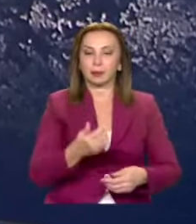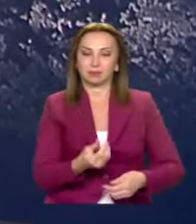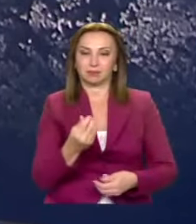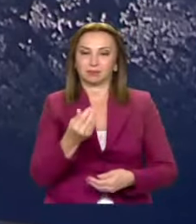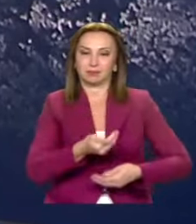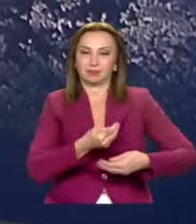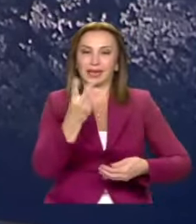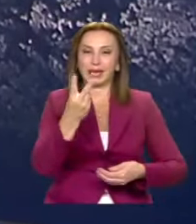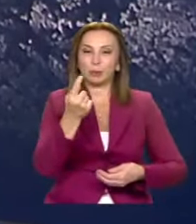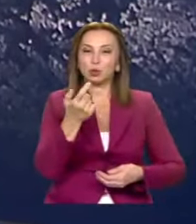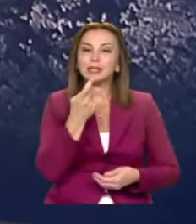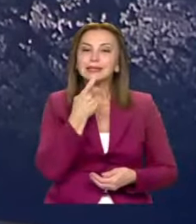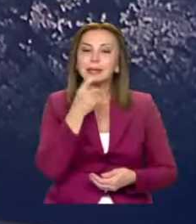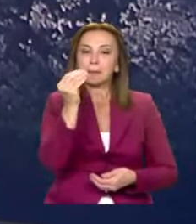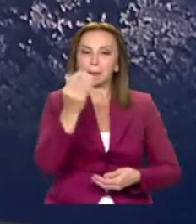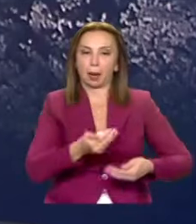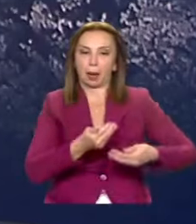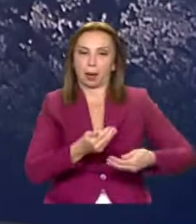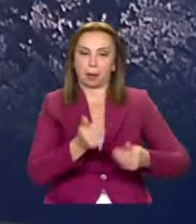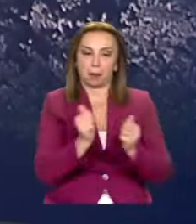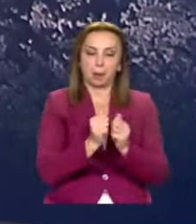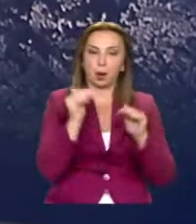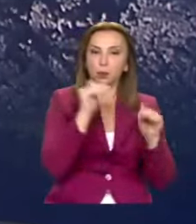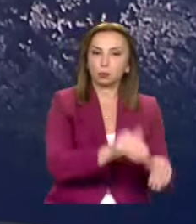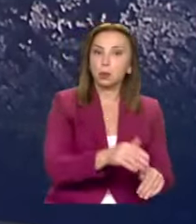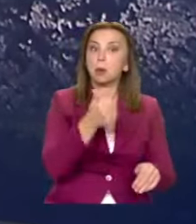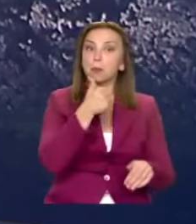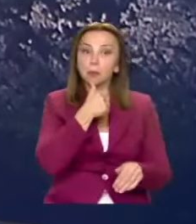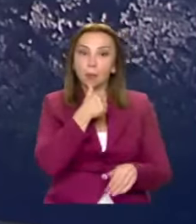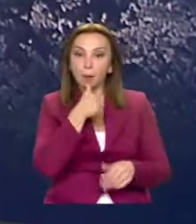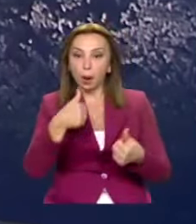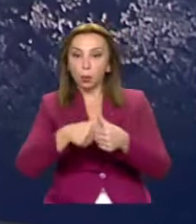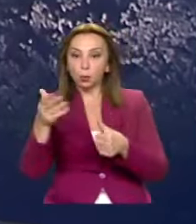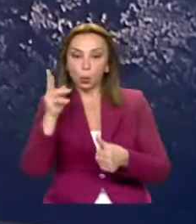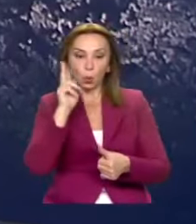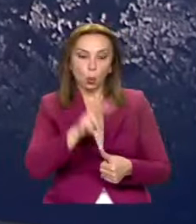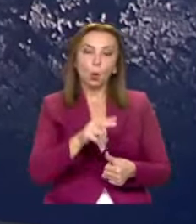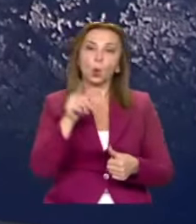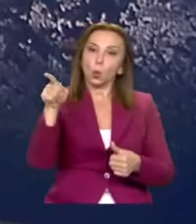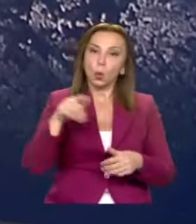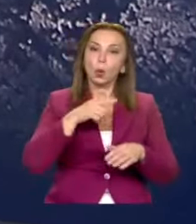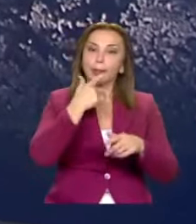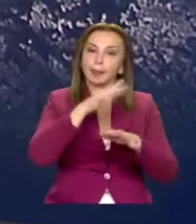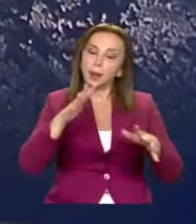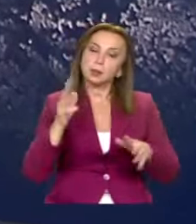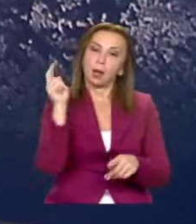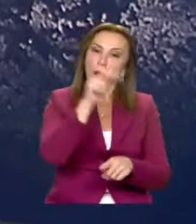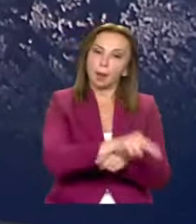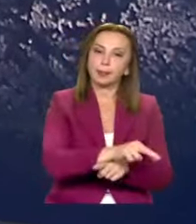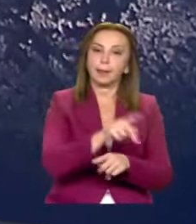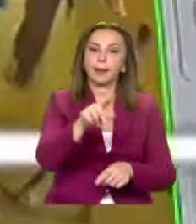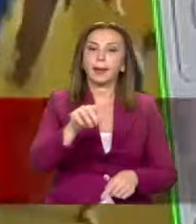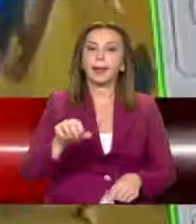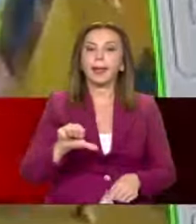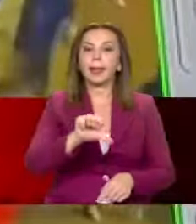yaşındaki kızıyla denize düştü baba da arkalarından atladı işte Eminönü iskelesinde yaşanan o korku dolu